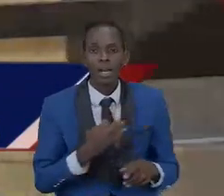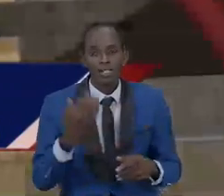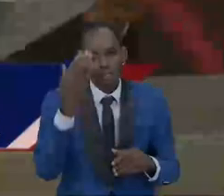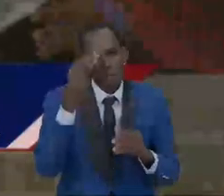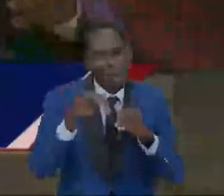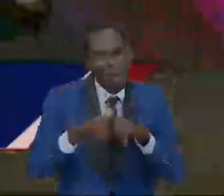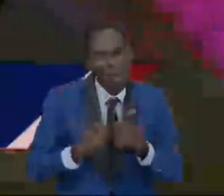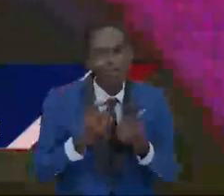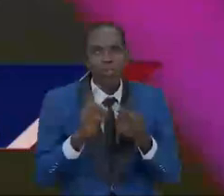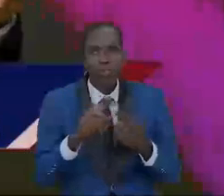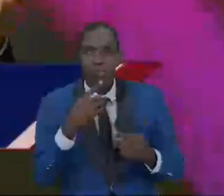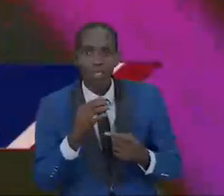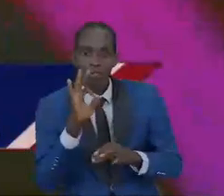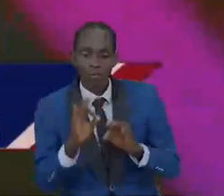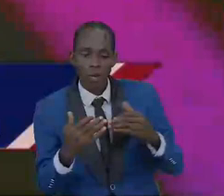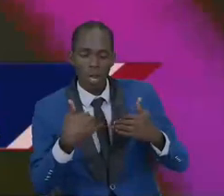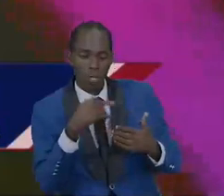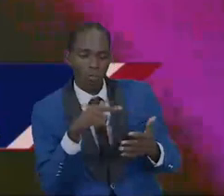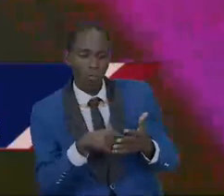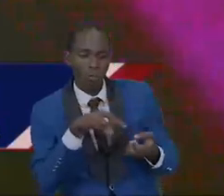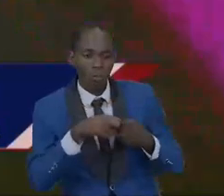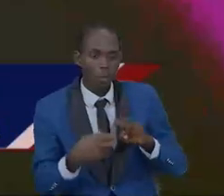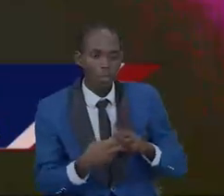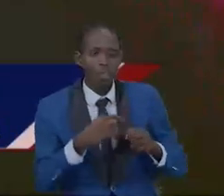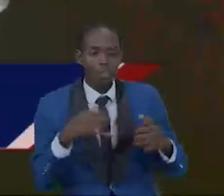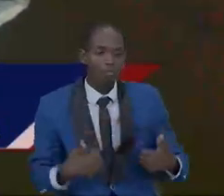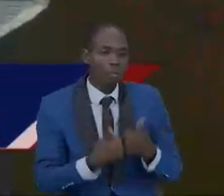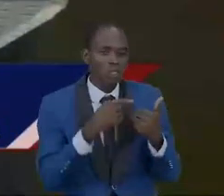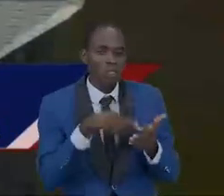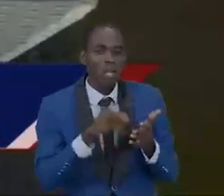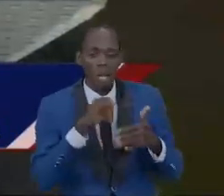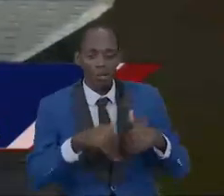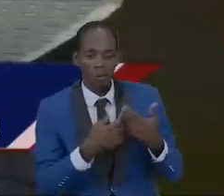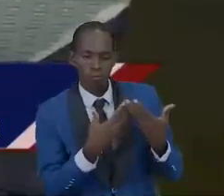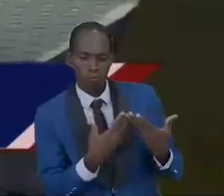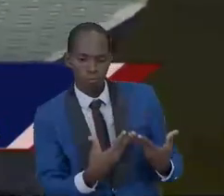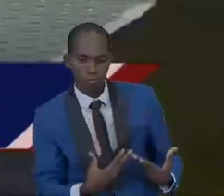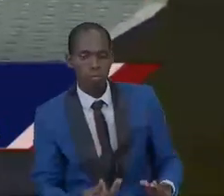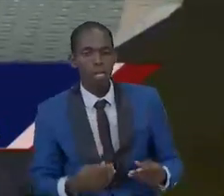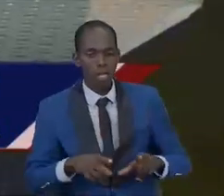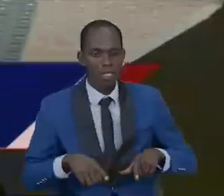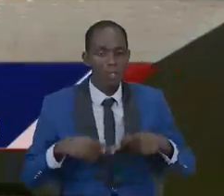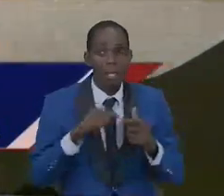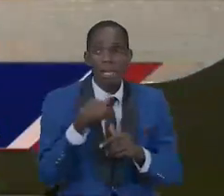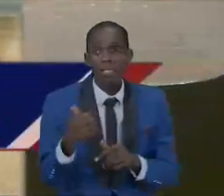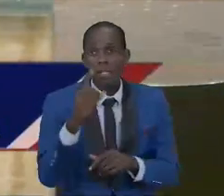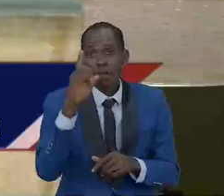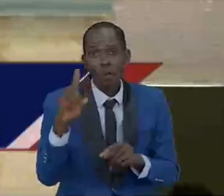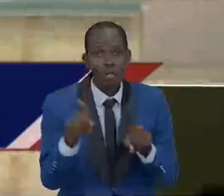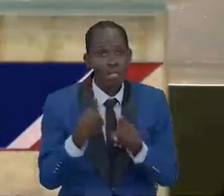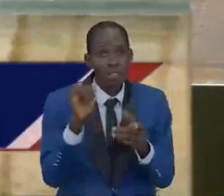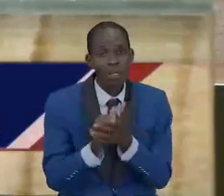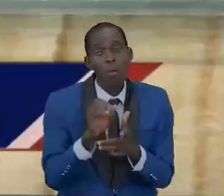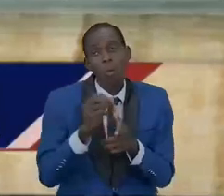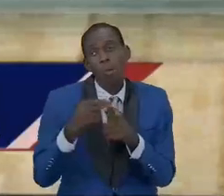transformation des caractères si vous avez ce défi voici comment vous calmer voici comment faut vous temporiser tout homme